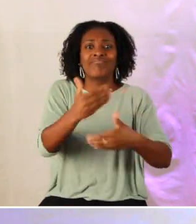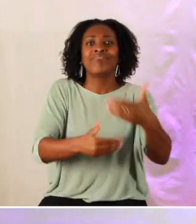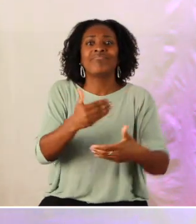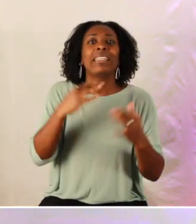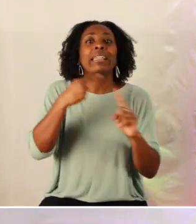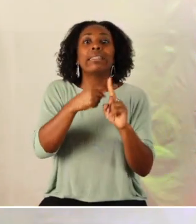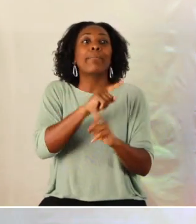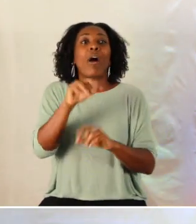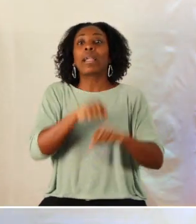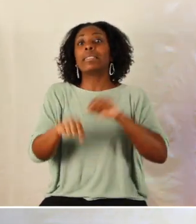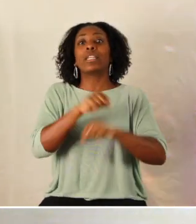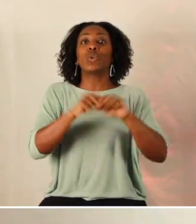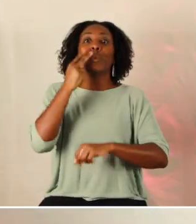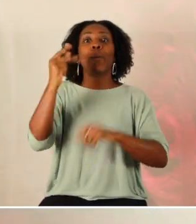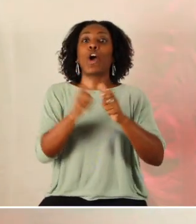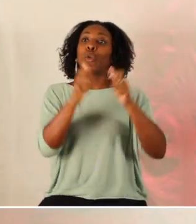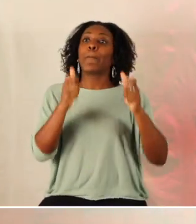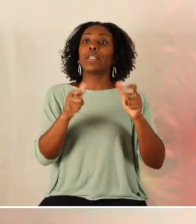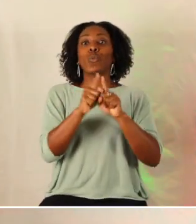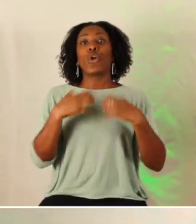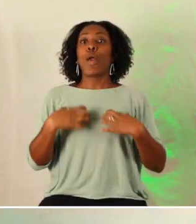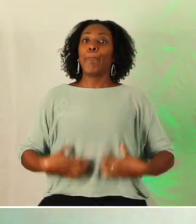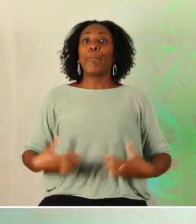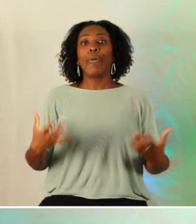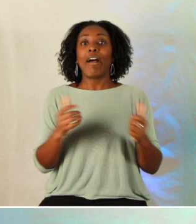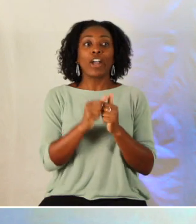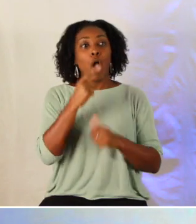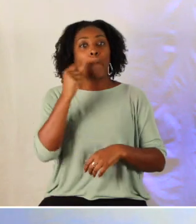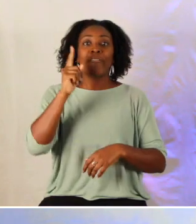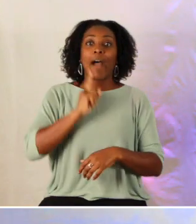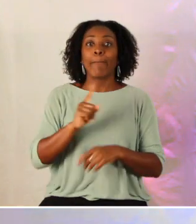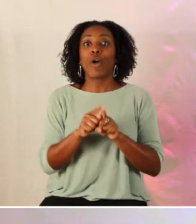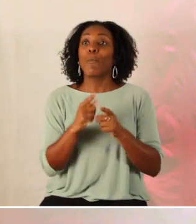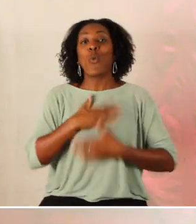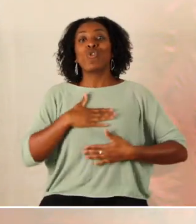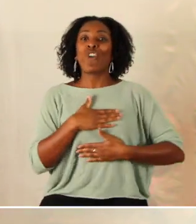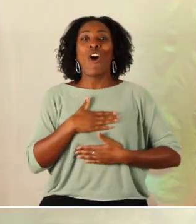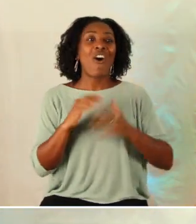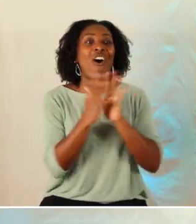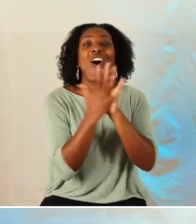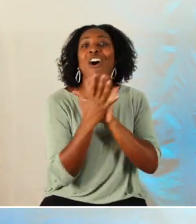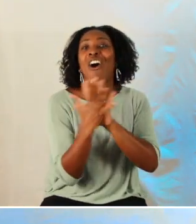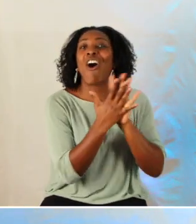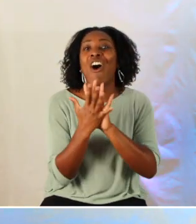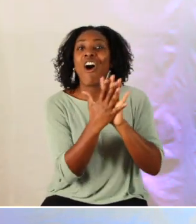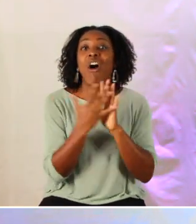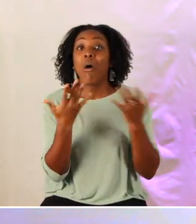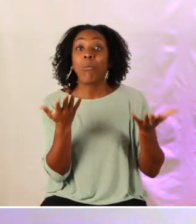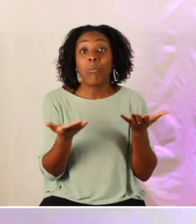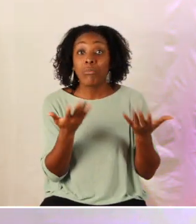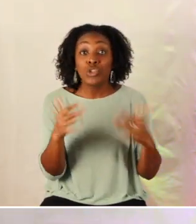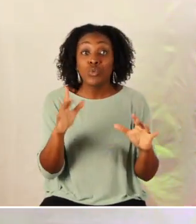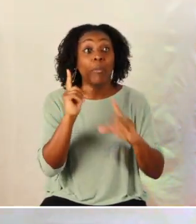n'est pas une organisation humaine, n'est pas un club avec des hommes, des femmes qui sont contents d'être ensemble et qui sont là et qui font leurs affaires et